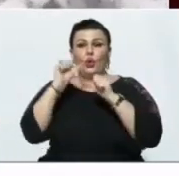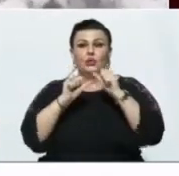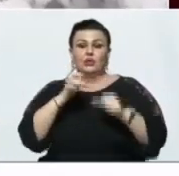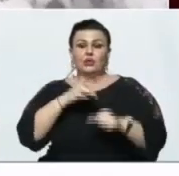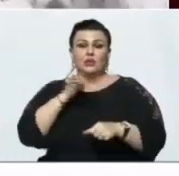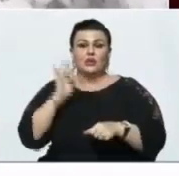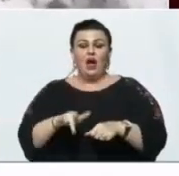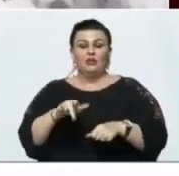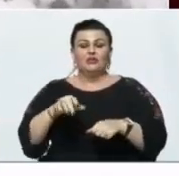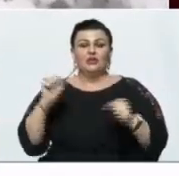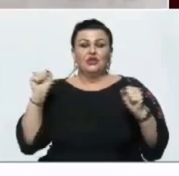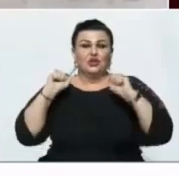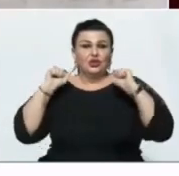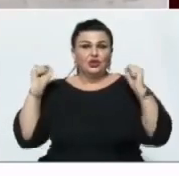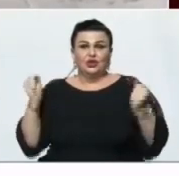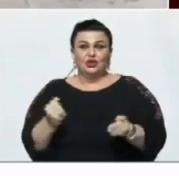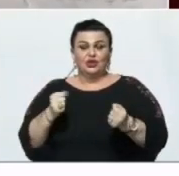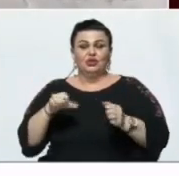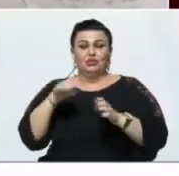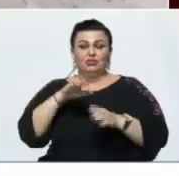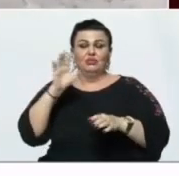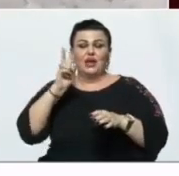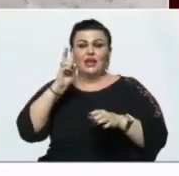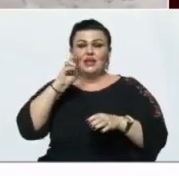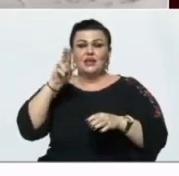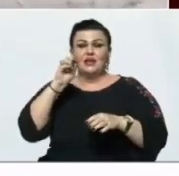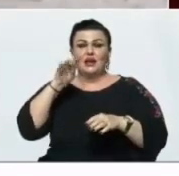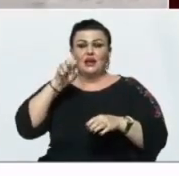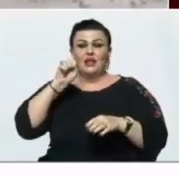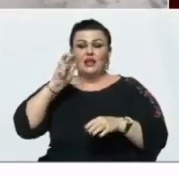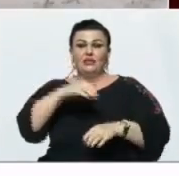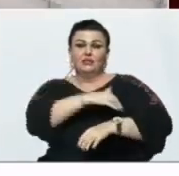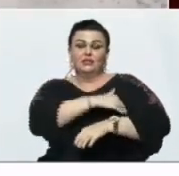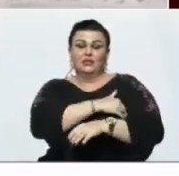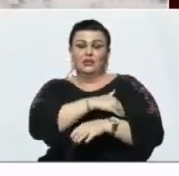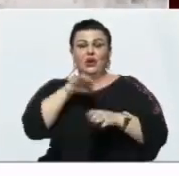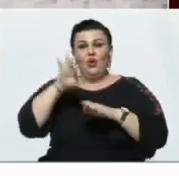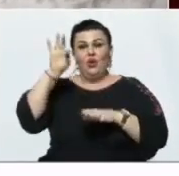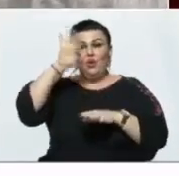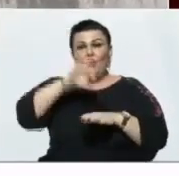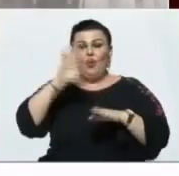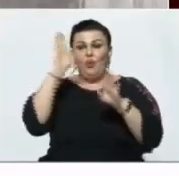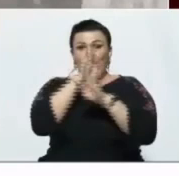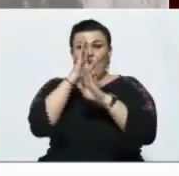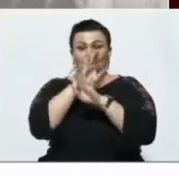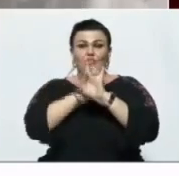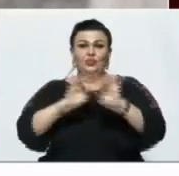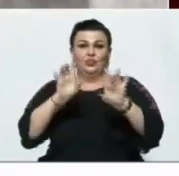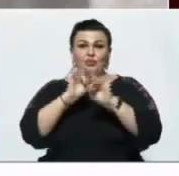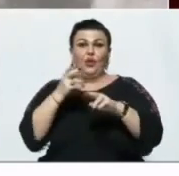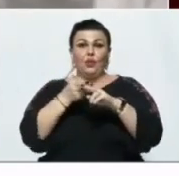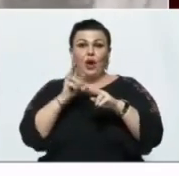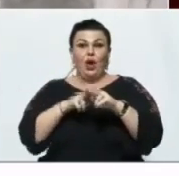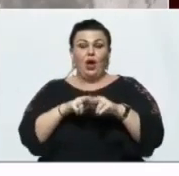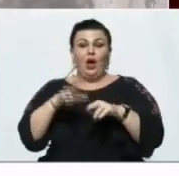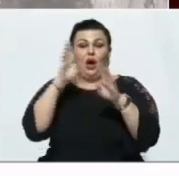qışıdır. Niderlandın hidrometeorologları bu barədə dünən axşam da bir daha xəbərdarlıq etdilər. Ən son bu qədər qar yağışı